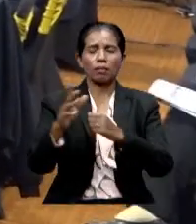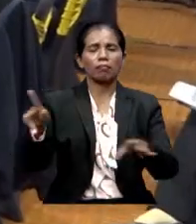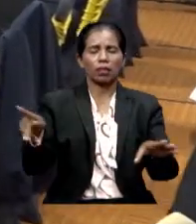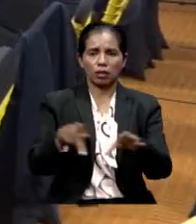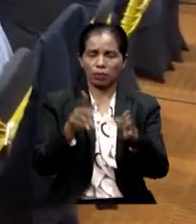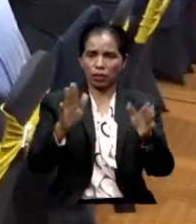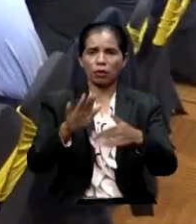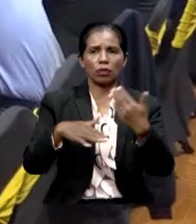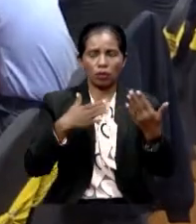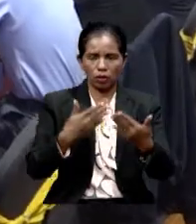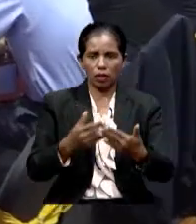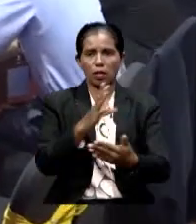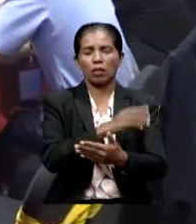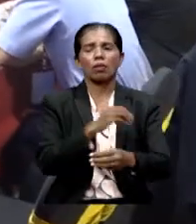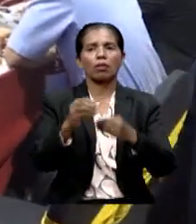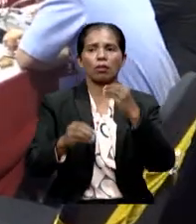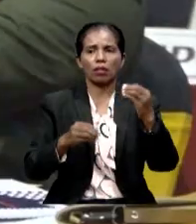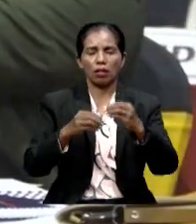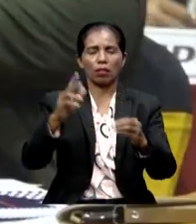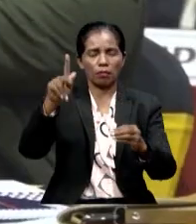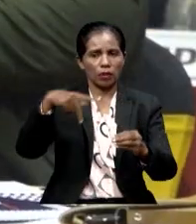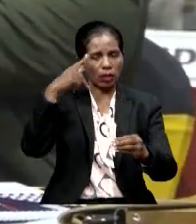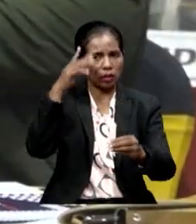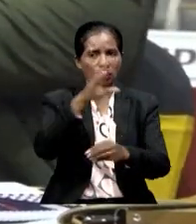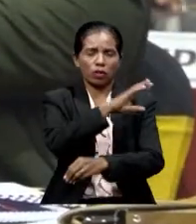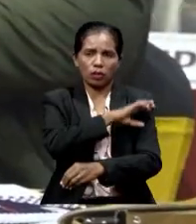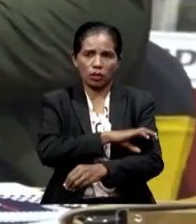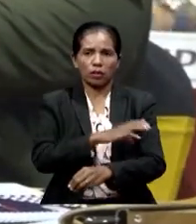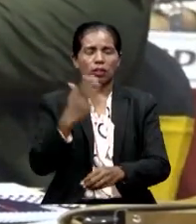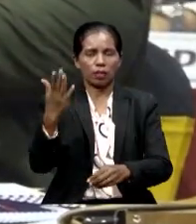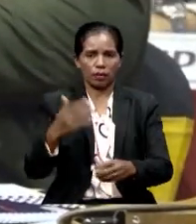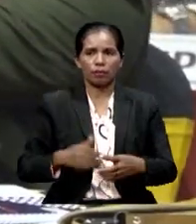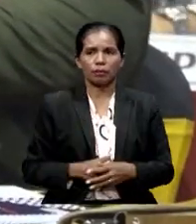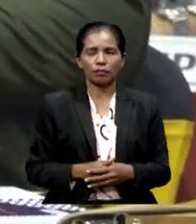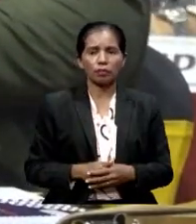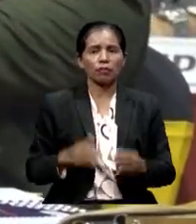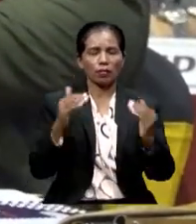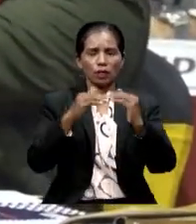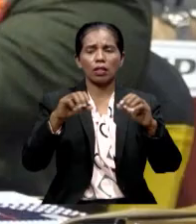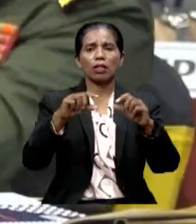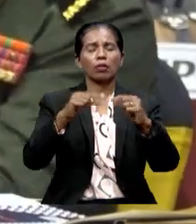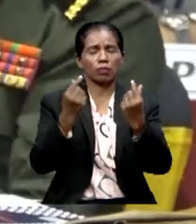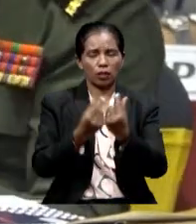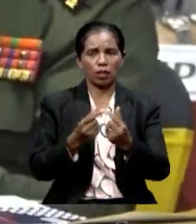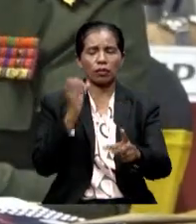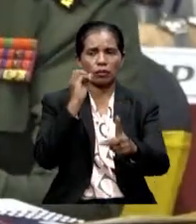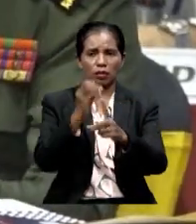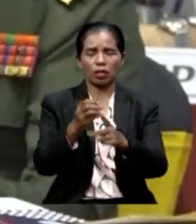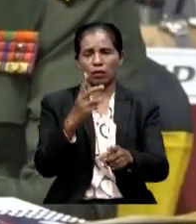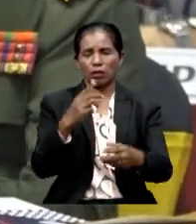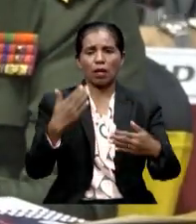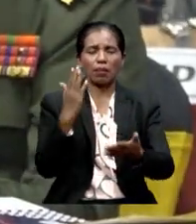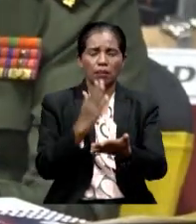kono ba asuntu hirak nebe relasiona ho politika no seguranza ia region. Forum ne objetivo ida atu minimiza ameaça sira